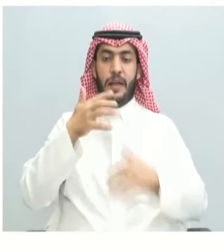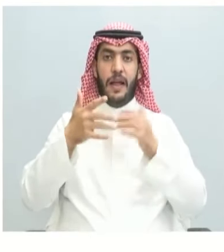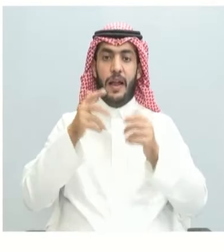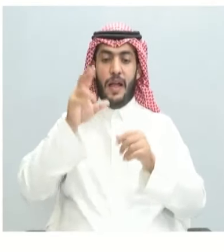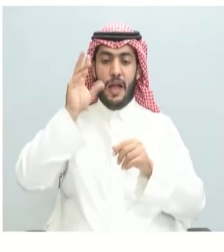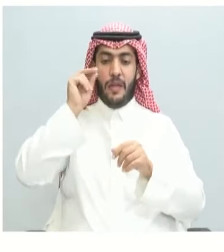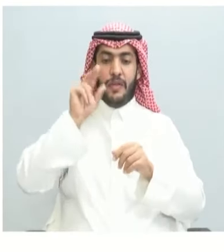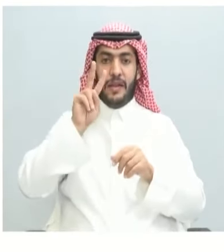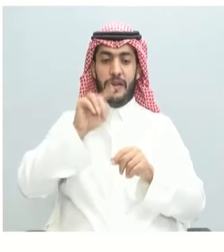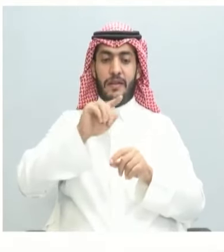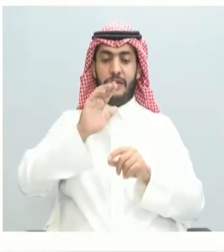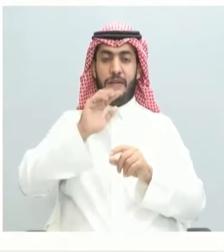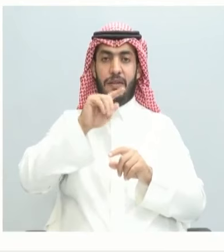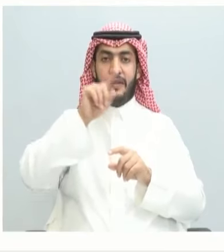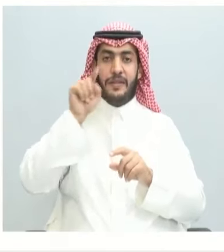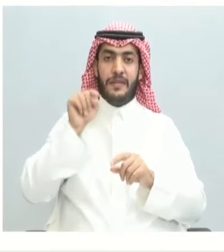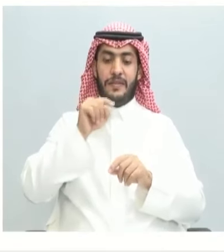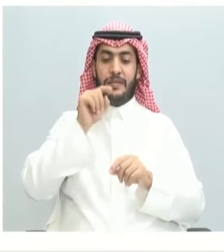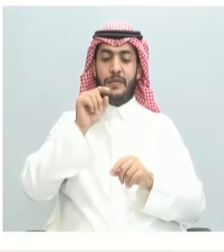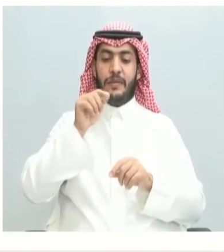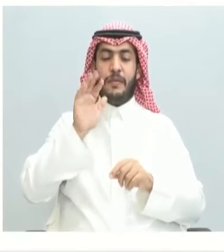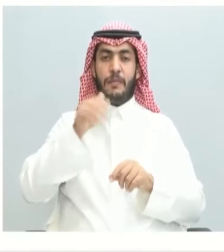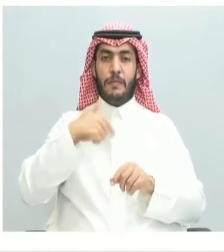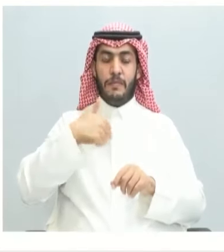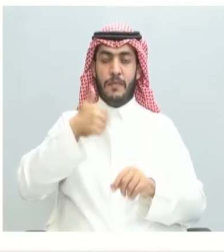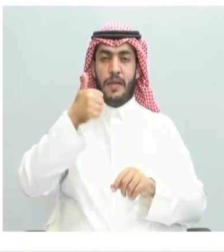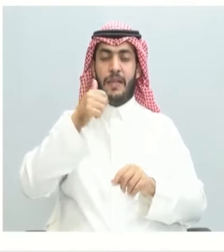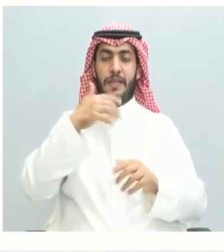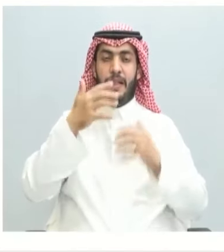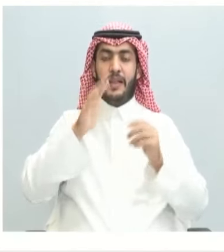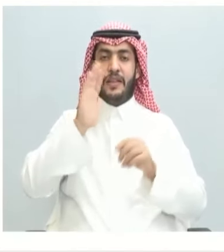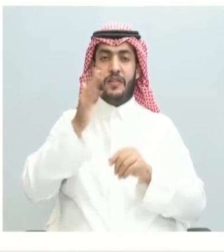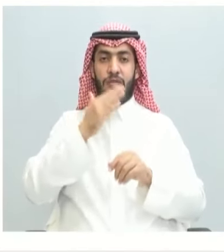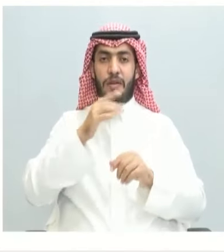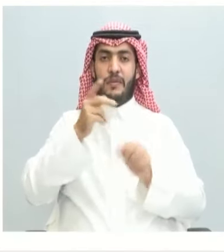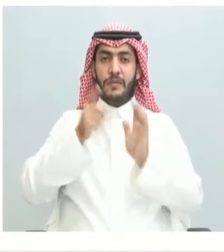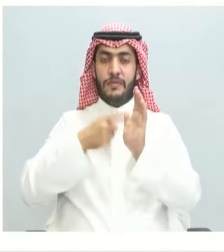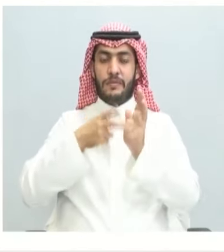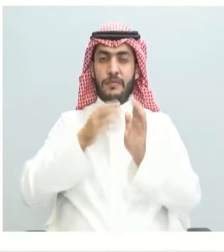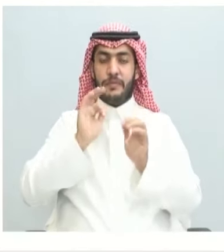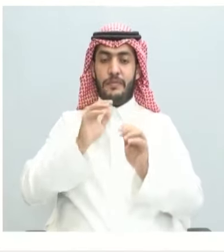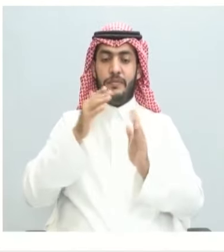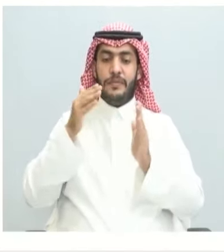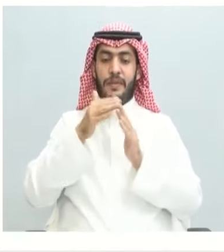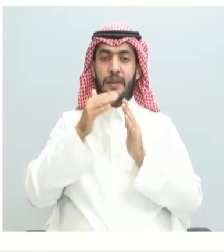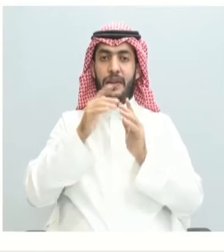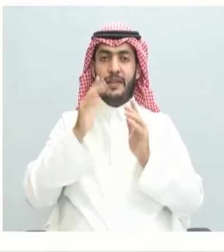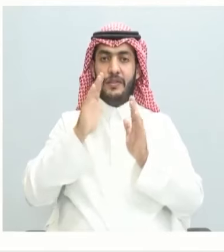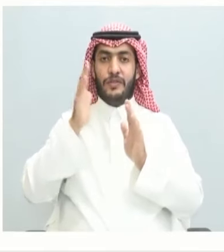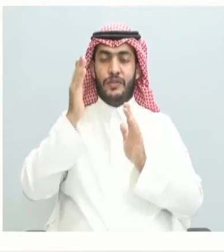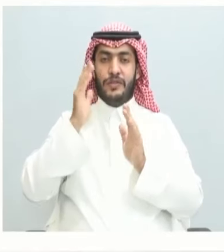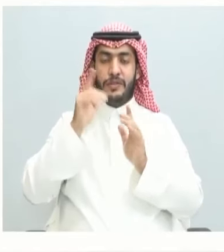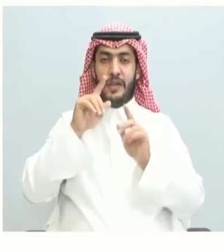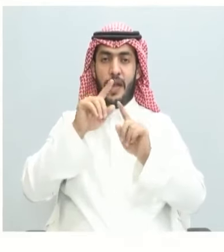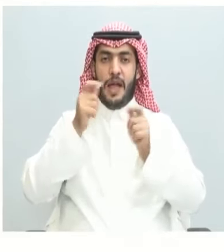اثنان في جميع اجزاء الرئيسي نلاحظ انه نستطيع بتغيير الاتجاه في كل مره ترتد فيها عن حافه